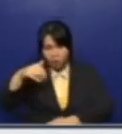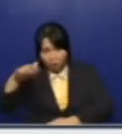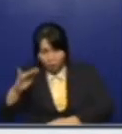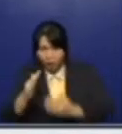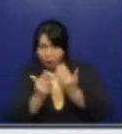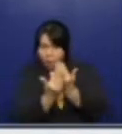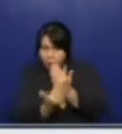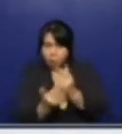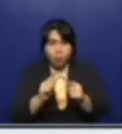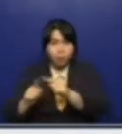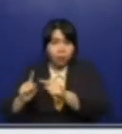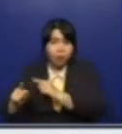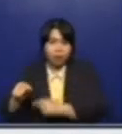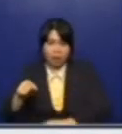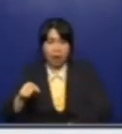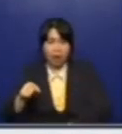การ